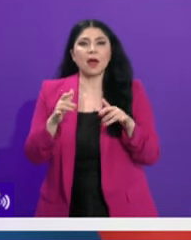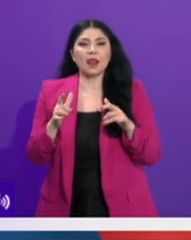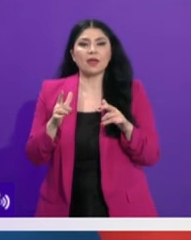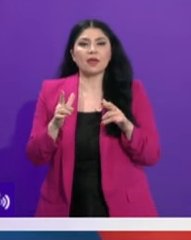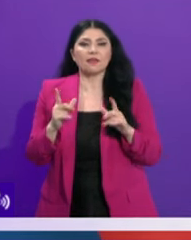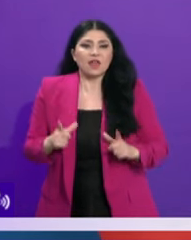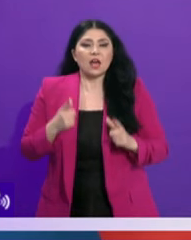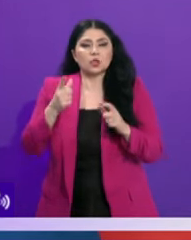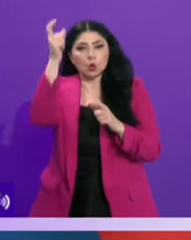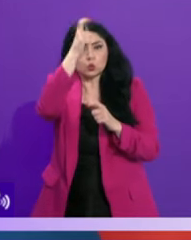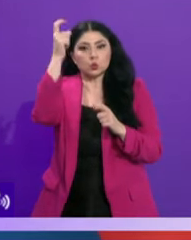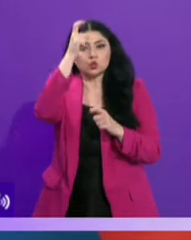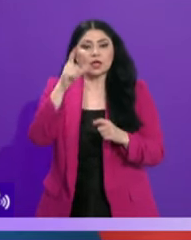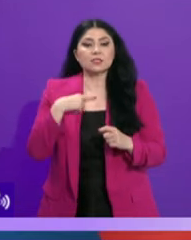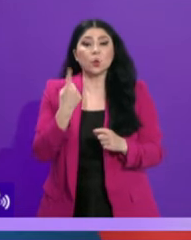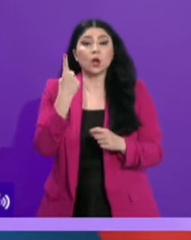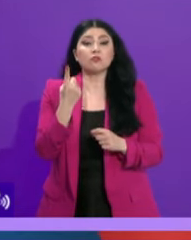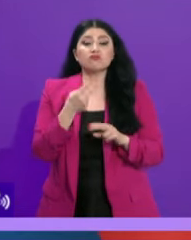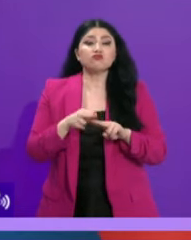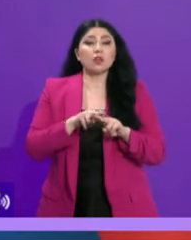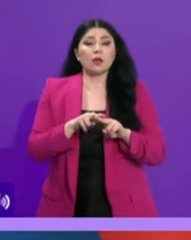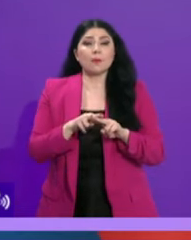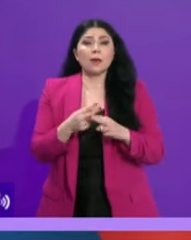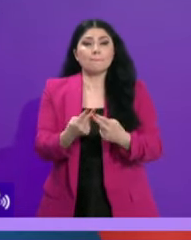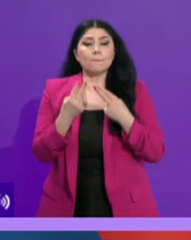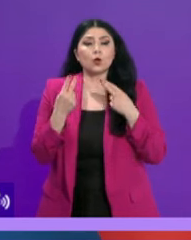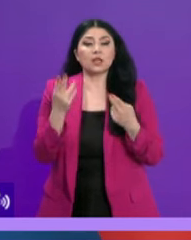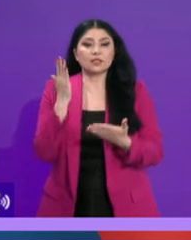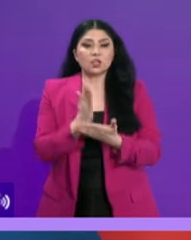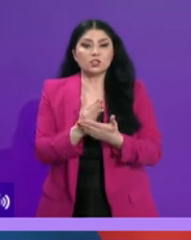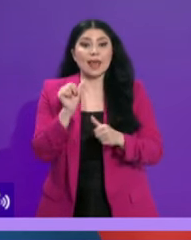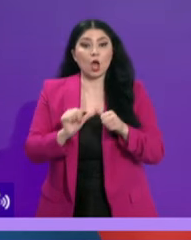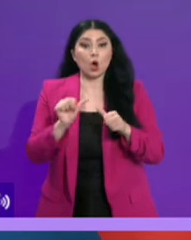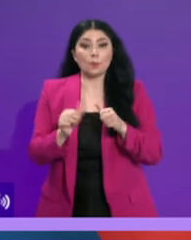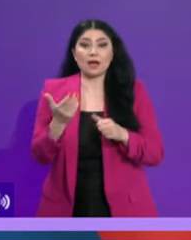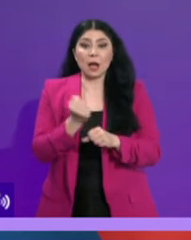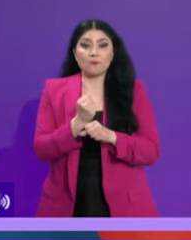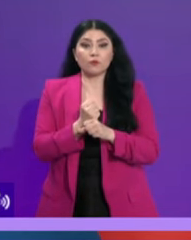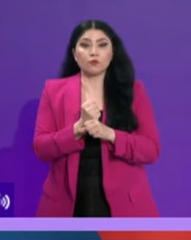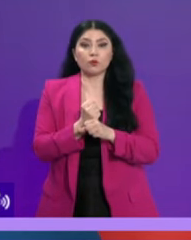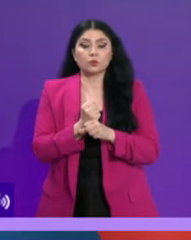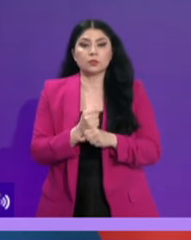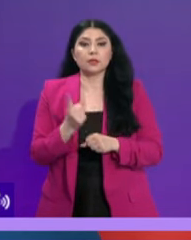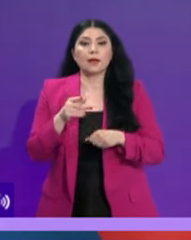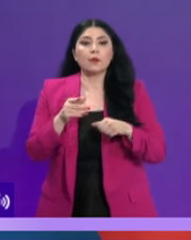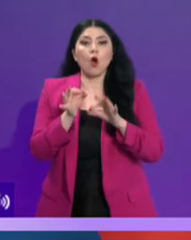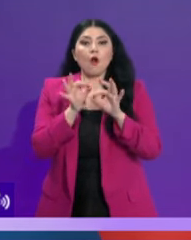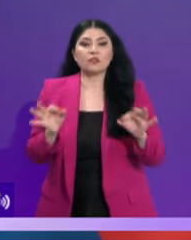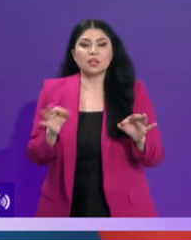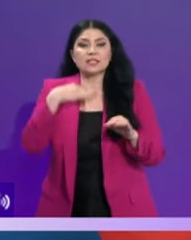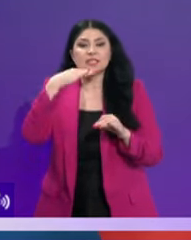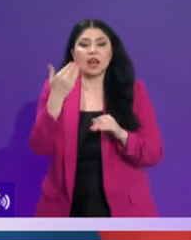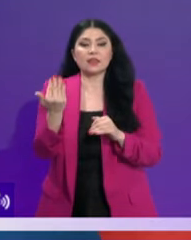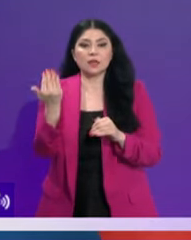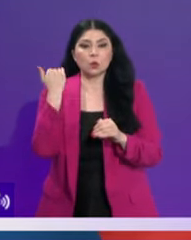în Turcia. Este una dintre cele mai importante decizii economice luate în cadrul vizitei oficiale de zilele trecute